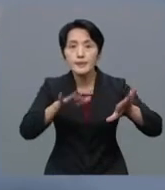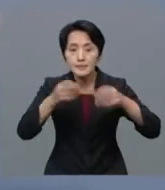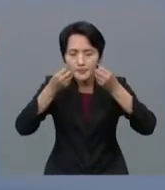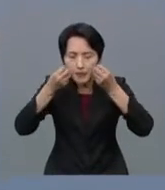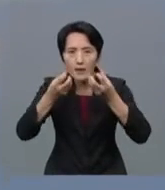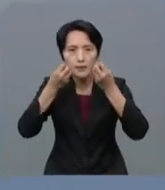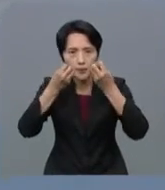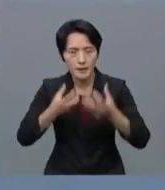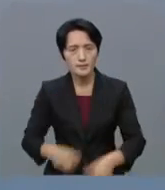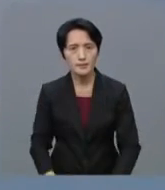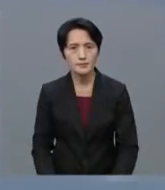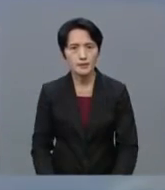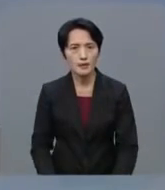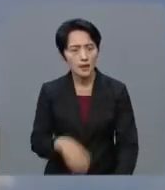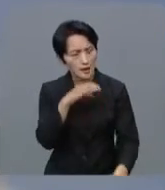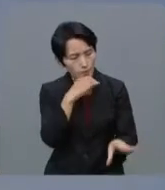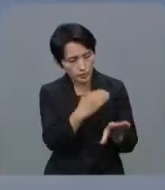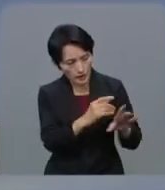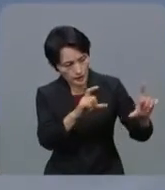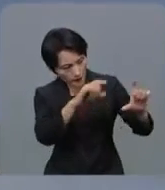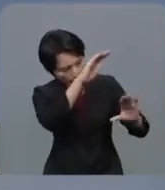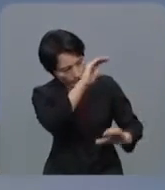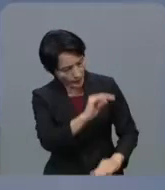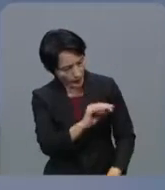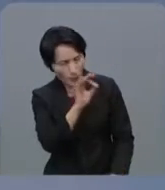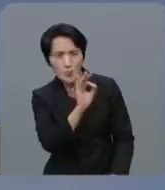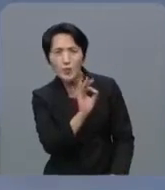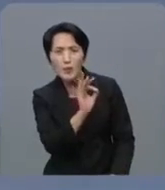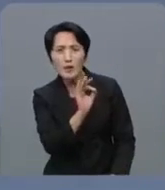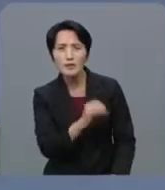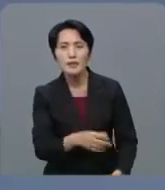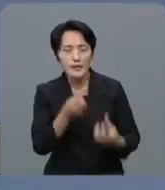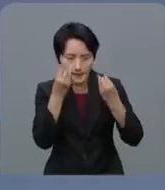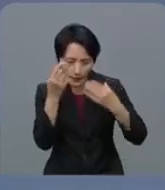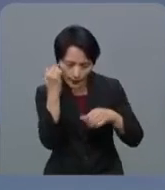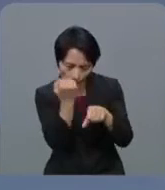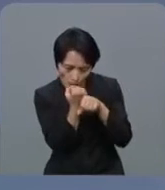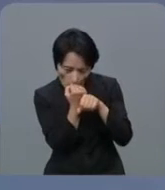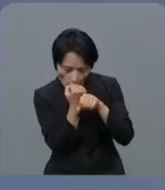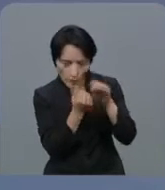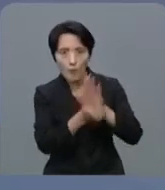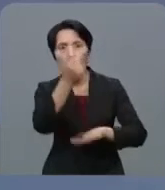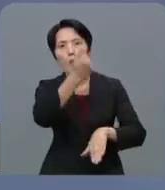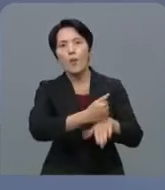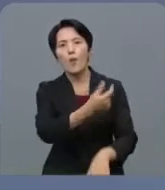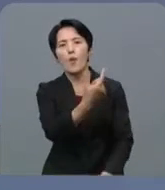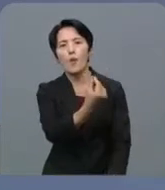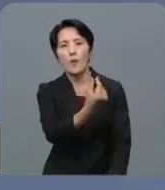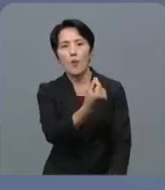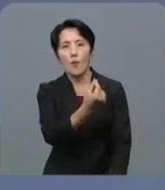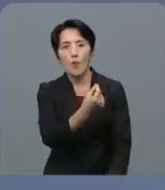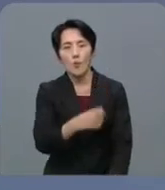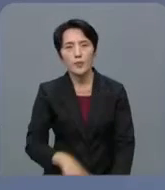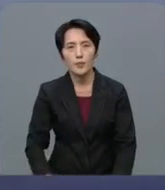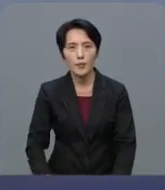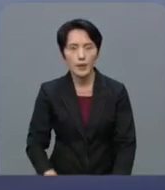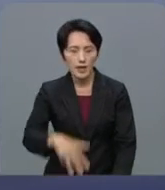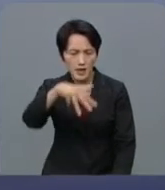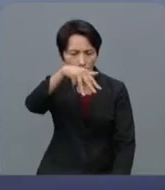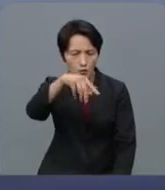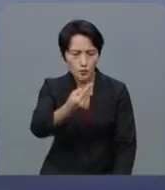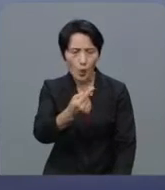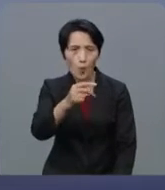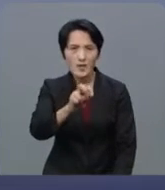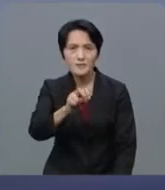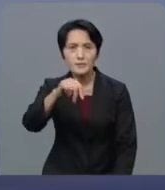北韩发射的导弹有所不同。北韩此次报道确认了其发射的短程导弹是今年年初宣布